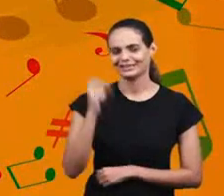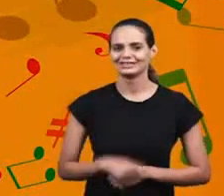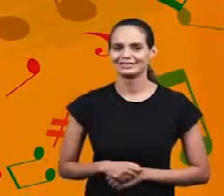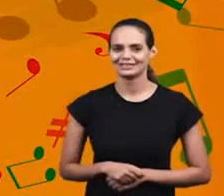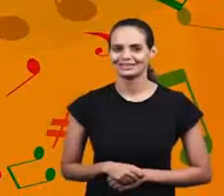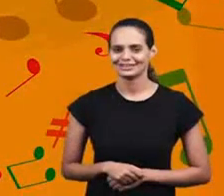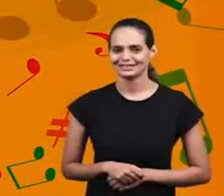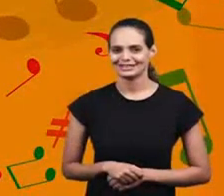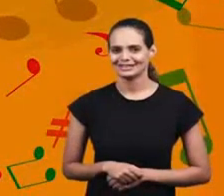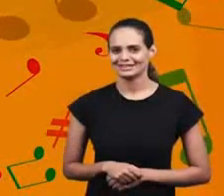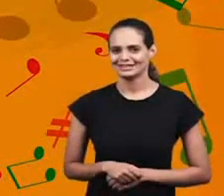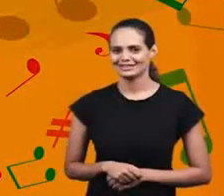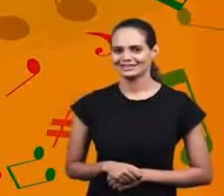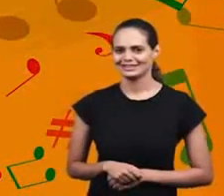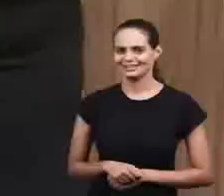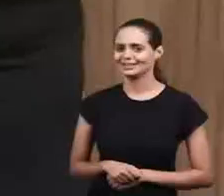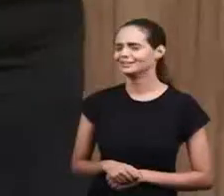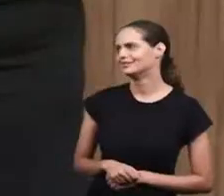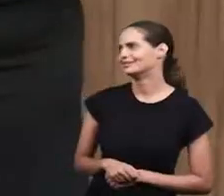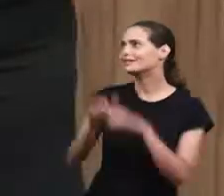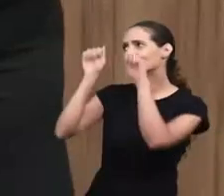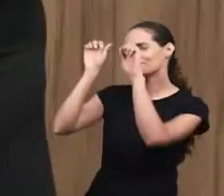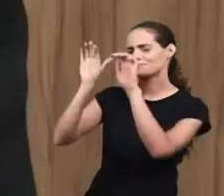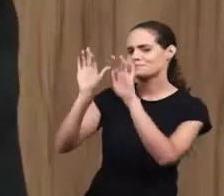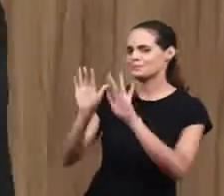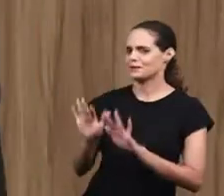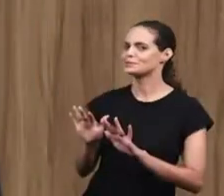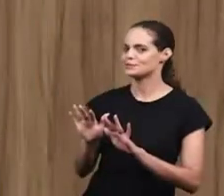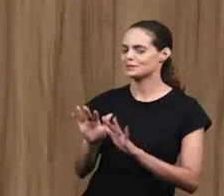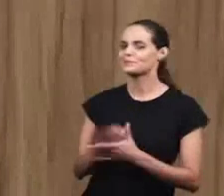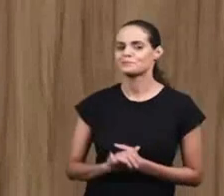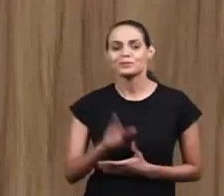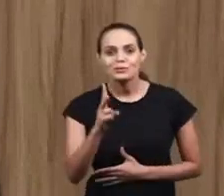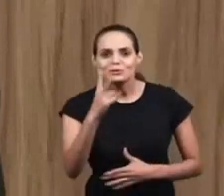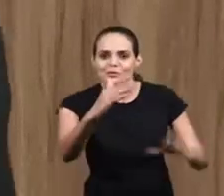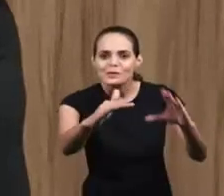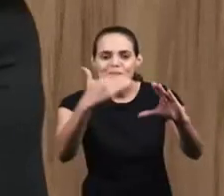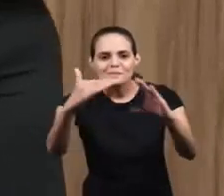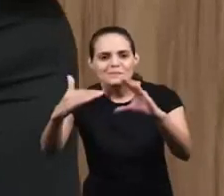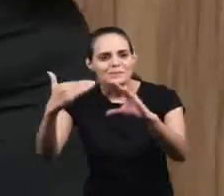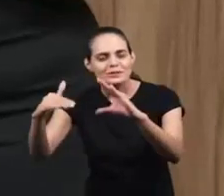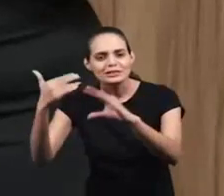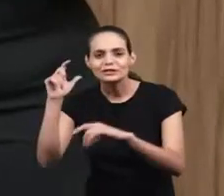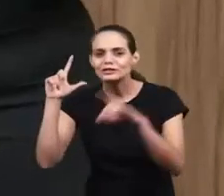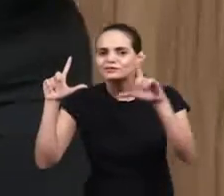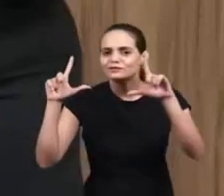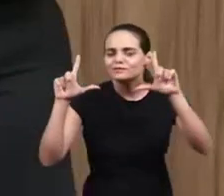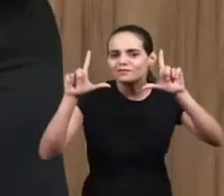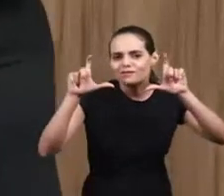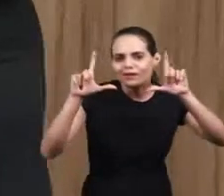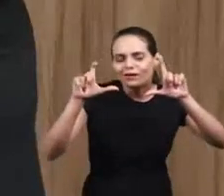Diese Kleine hier ist die Lydia, 2 Jahre alt, aus Diadema, São Paulo.